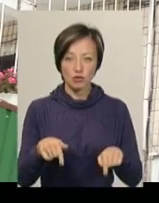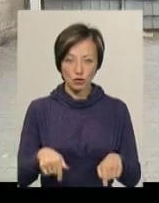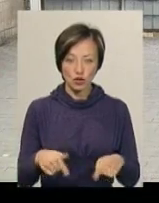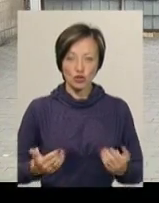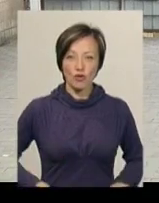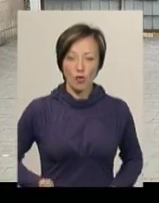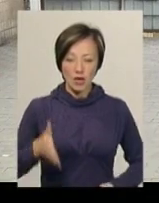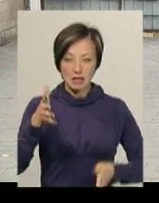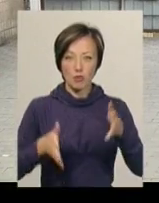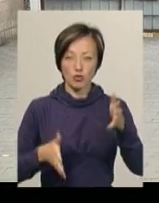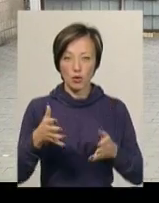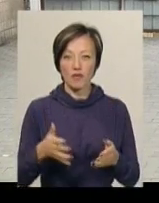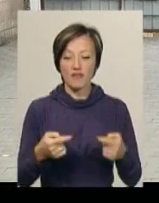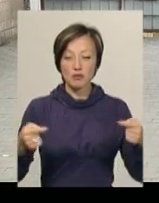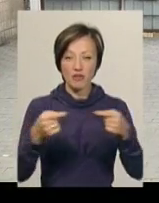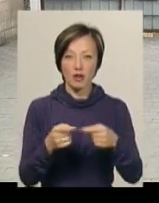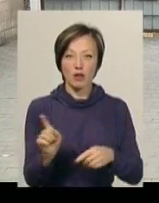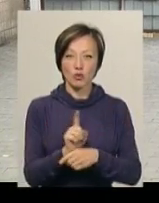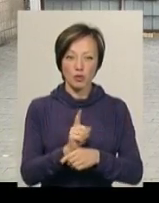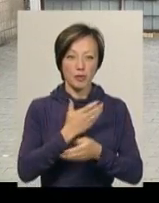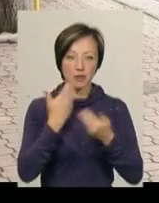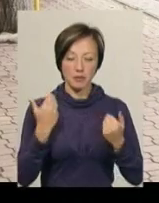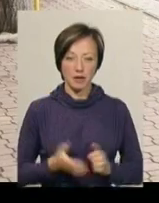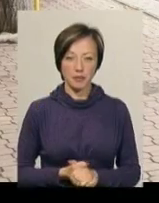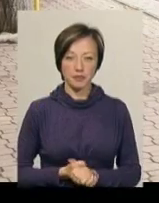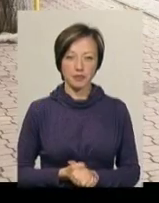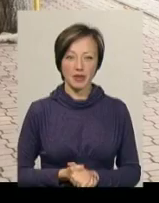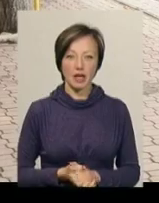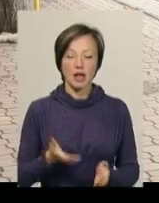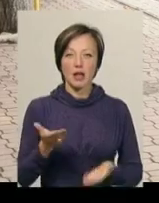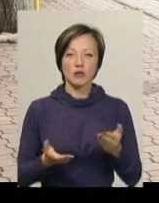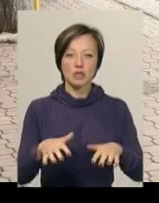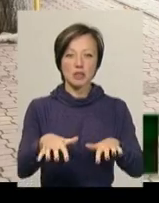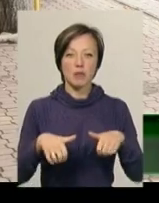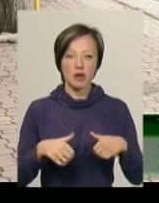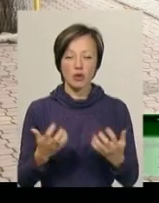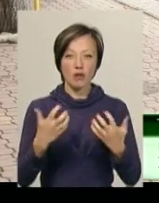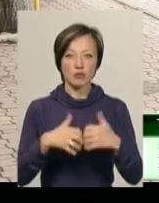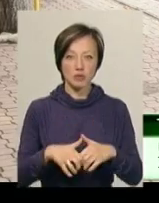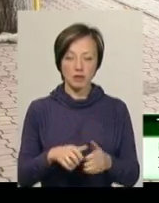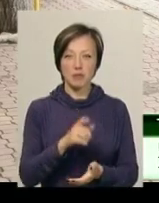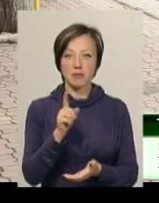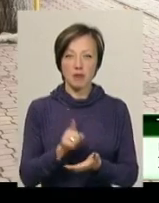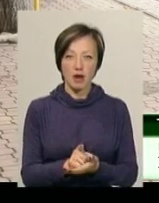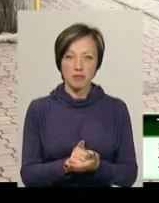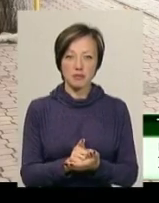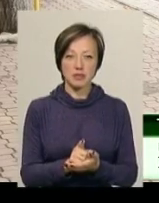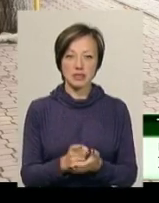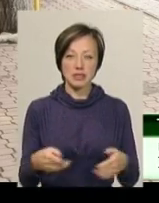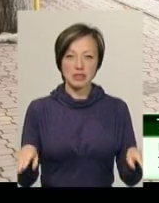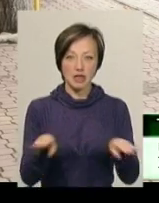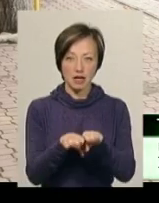житлової забудови, яка б відповідала санітарним нормам, немає. Якщо ми їх заберемо, то ми автоматично маємо закрити